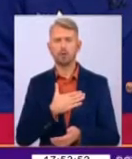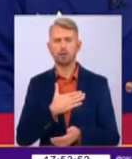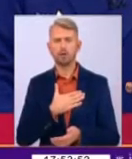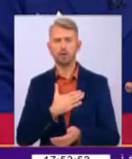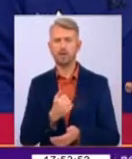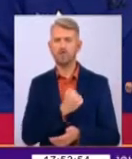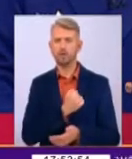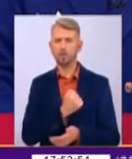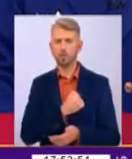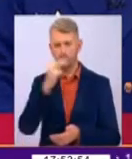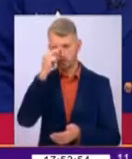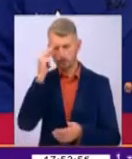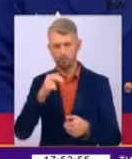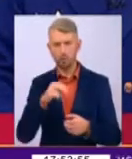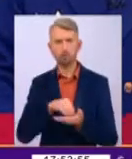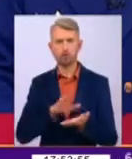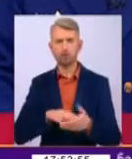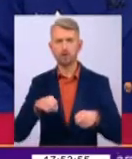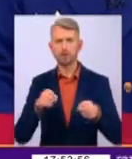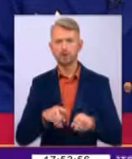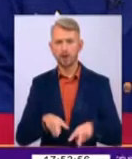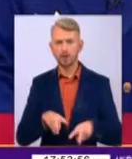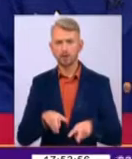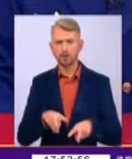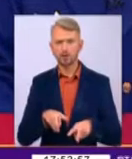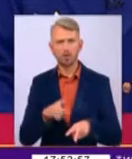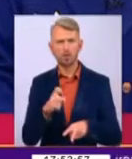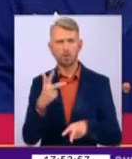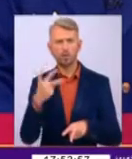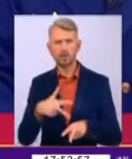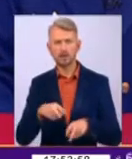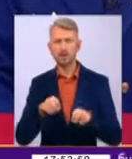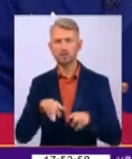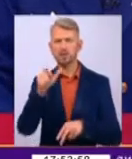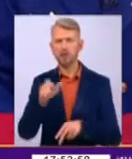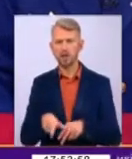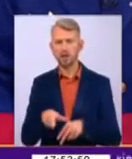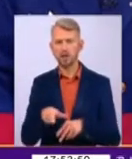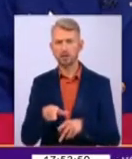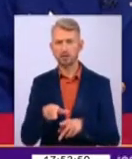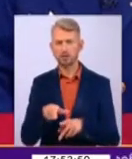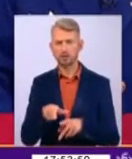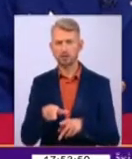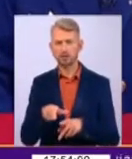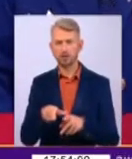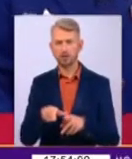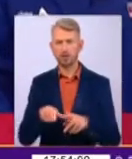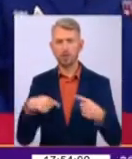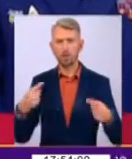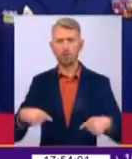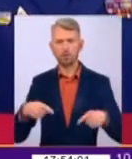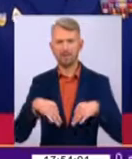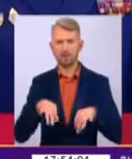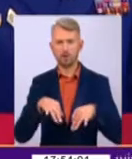військова учебна спеціальність УС-130. Спеціаліст новосних кольотних машин. Так.